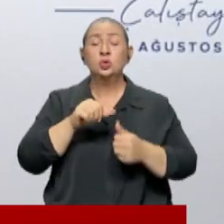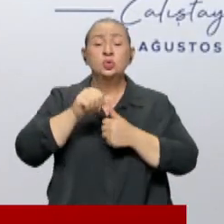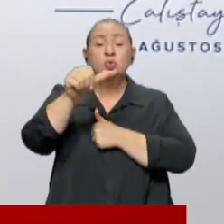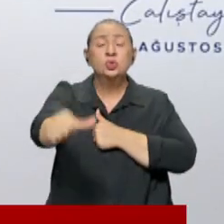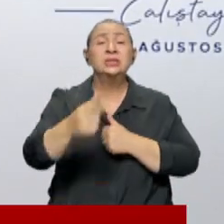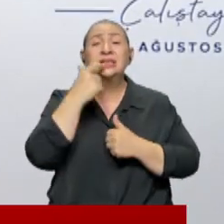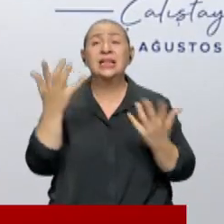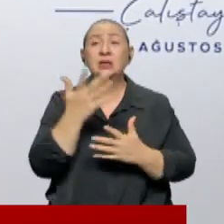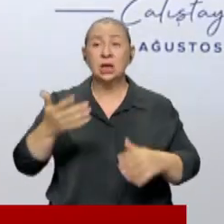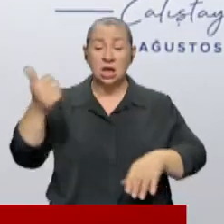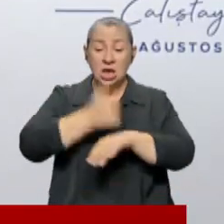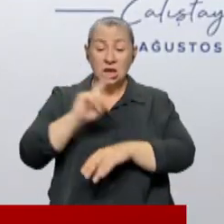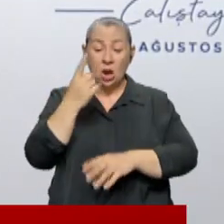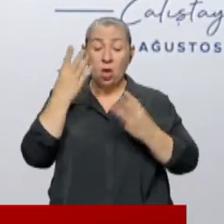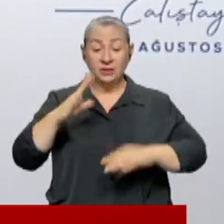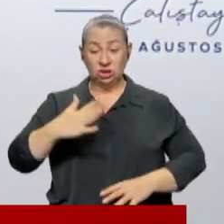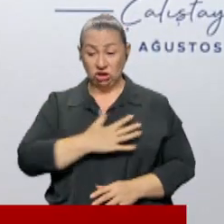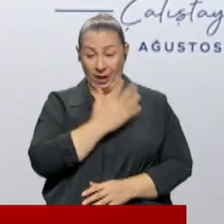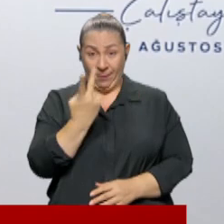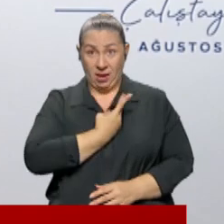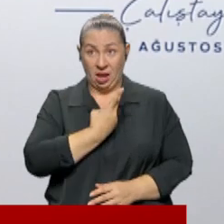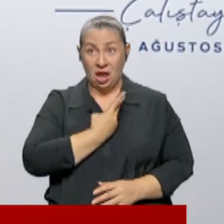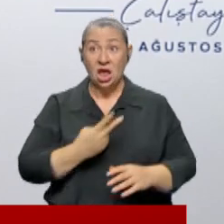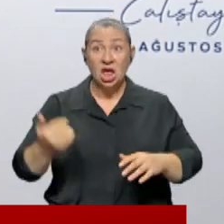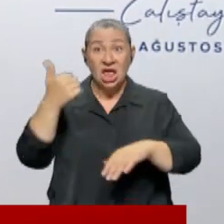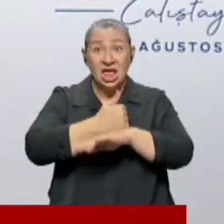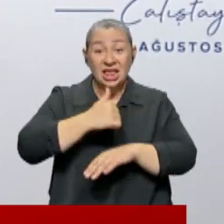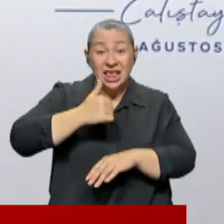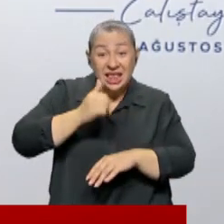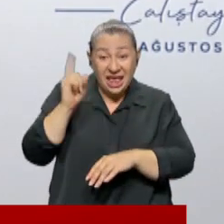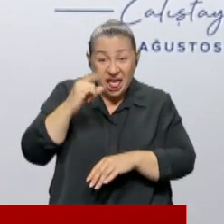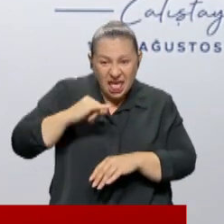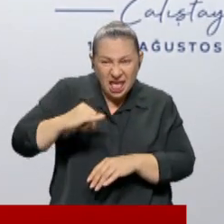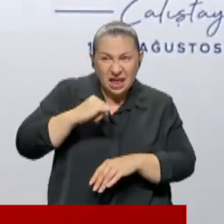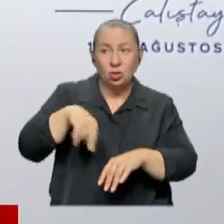yıllardır iktidar olamayan bir Cumhuriyet Halk Partisi iktidara en yakın dönemdedir.